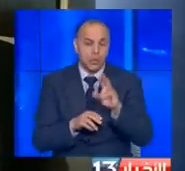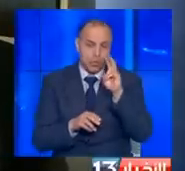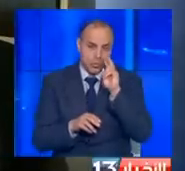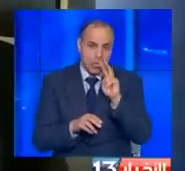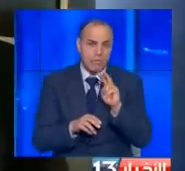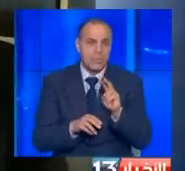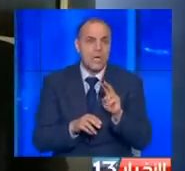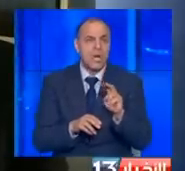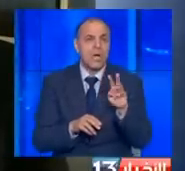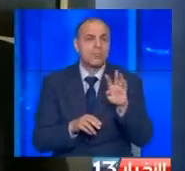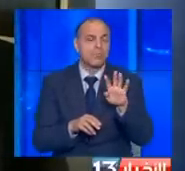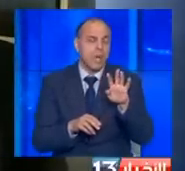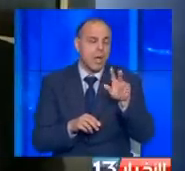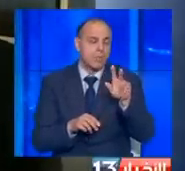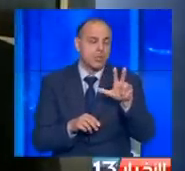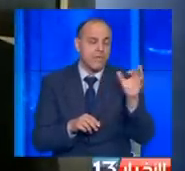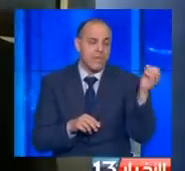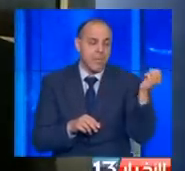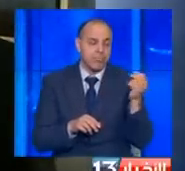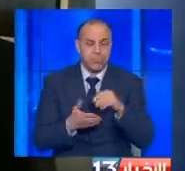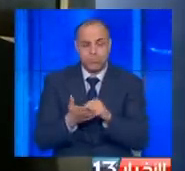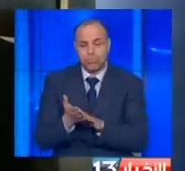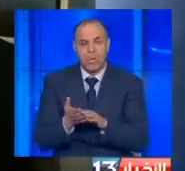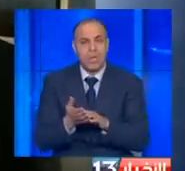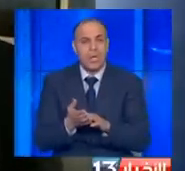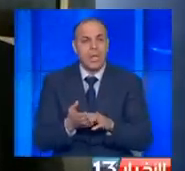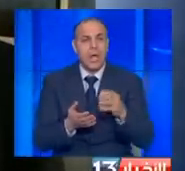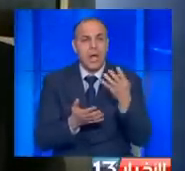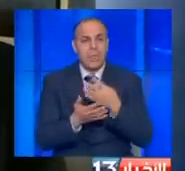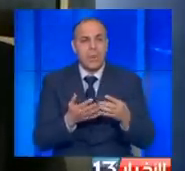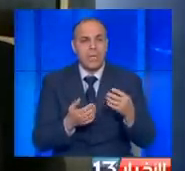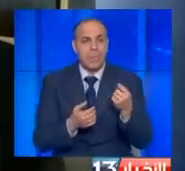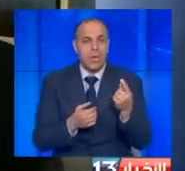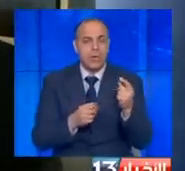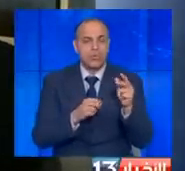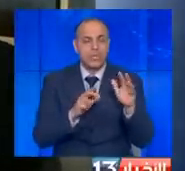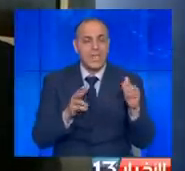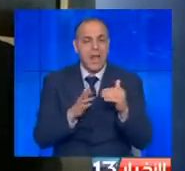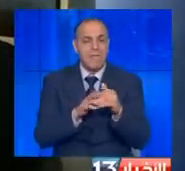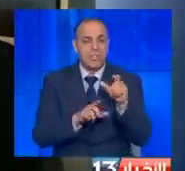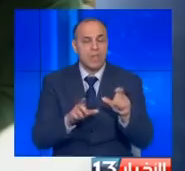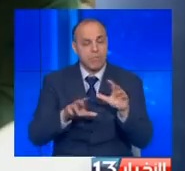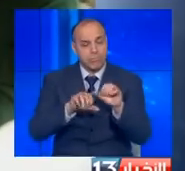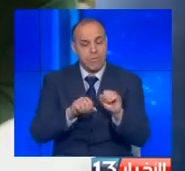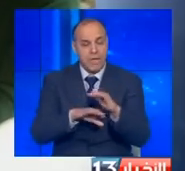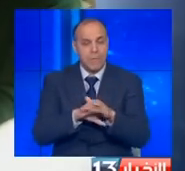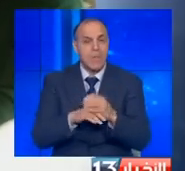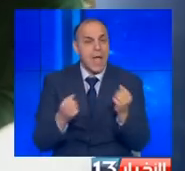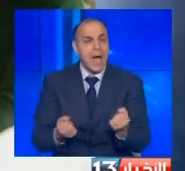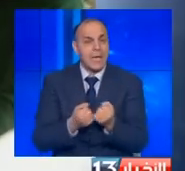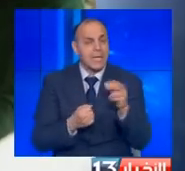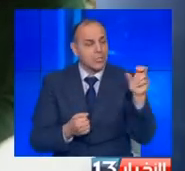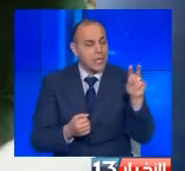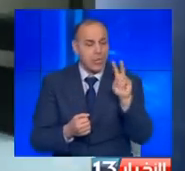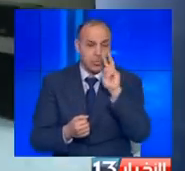وزياده بحوالي خمسه وعشرين في المائه وتم تسجيل حوالي اربعه ملايين ومائه واثنين وثلاثين الف ليله مقابلات حركه سياحيه